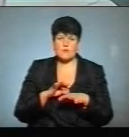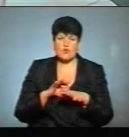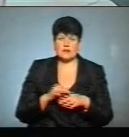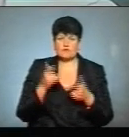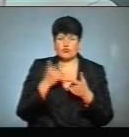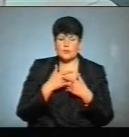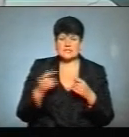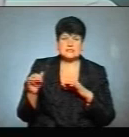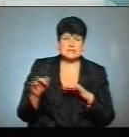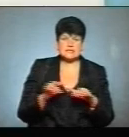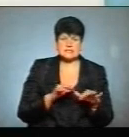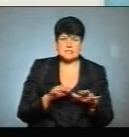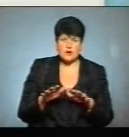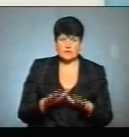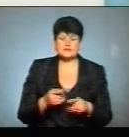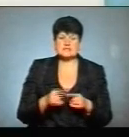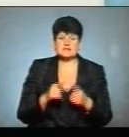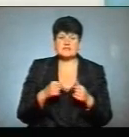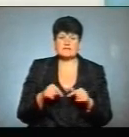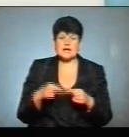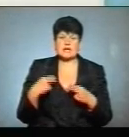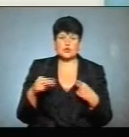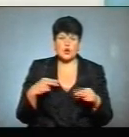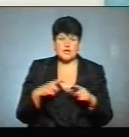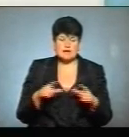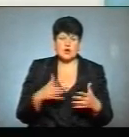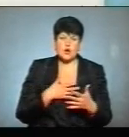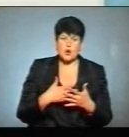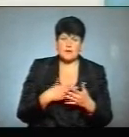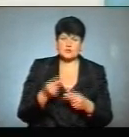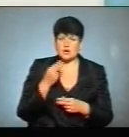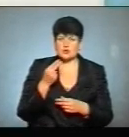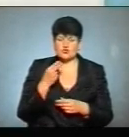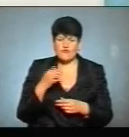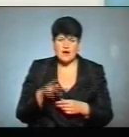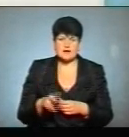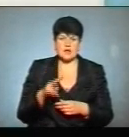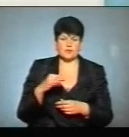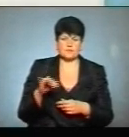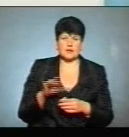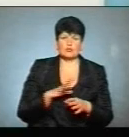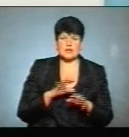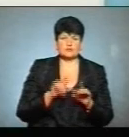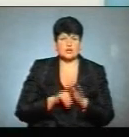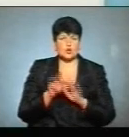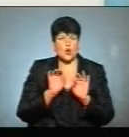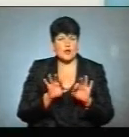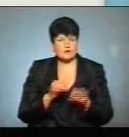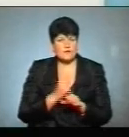інформаційні заходи, це в сфері торгівлі, громадського харчування в лютому, де спочатку проводилась роз'яснена